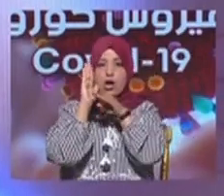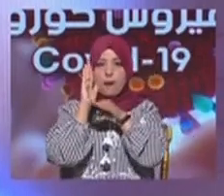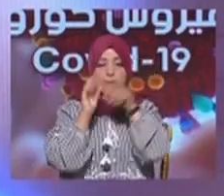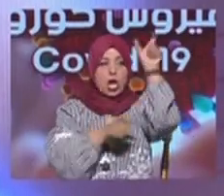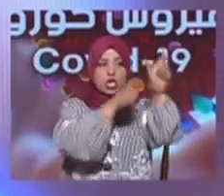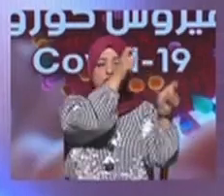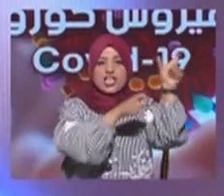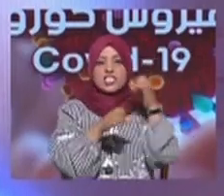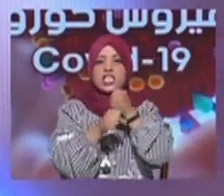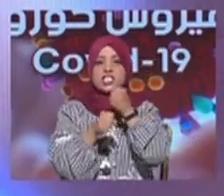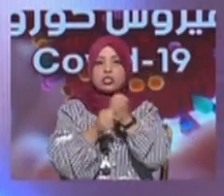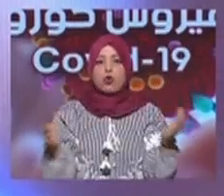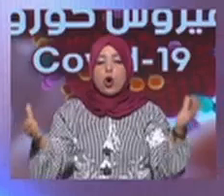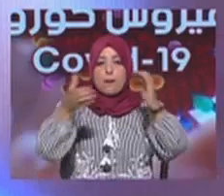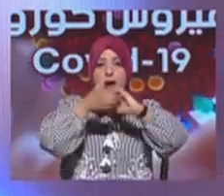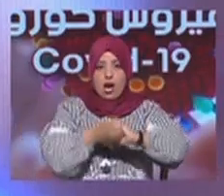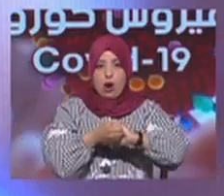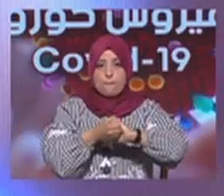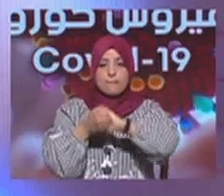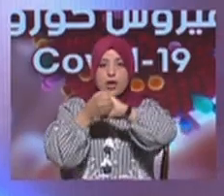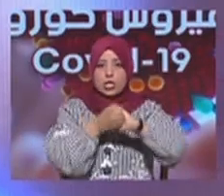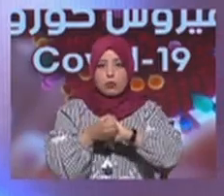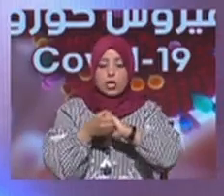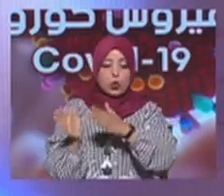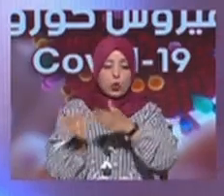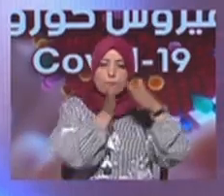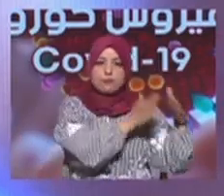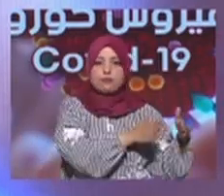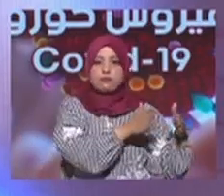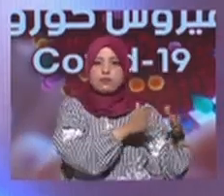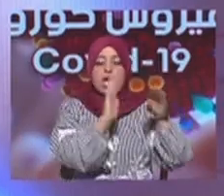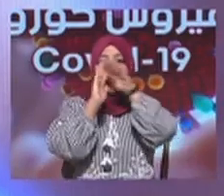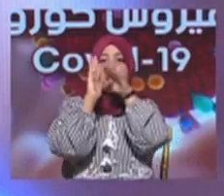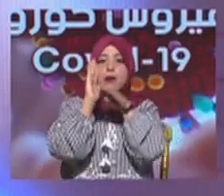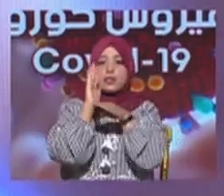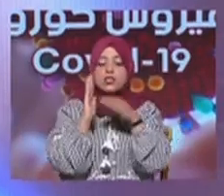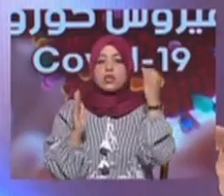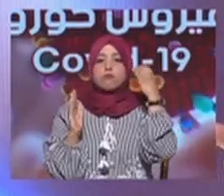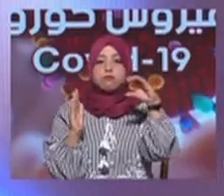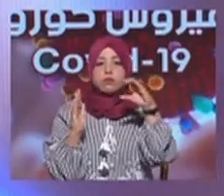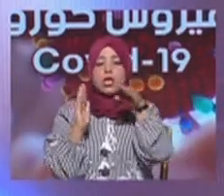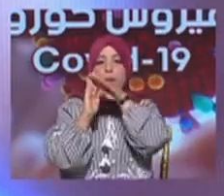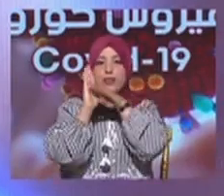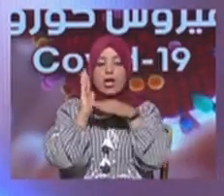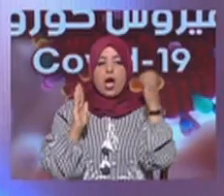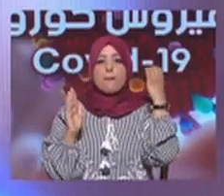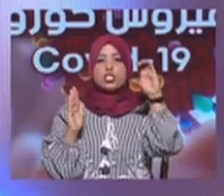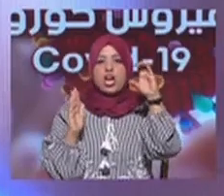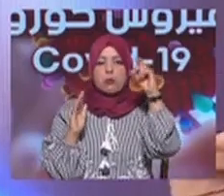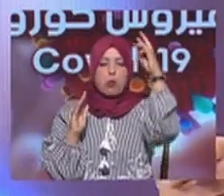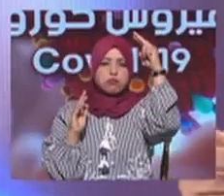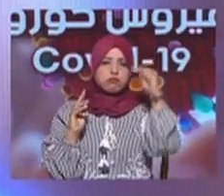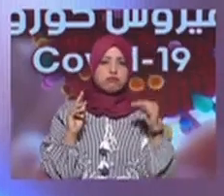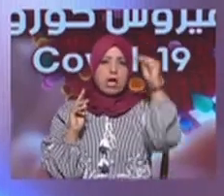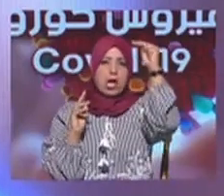مخابر اخرى عندهم الاوتومات هذيا، يتسمى ان سيكونساج او دي بي، وتنجم في اقل من 24 ساعه تعمل